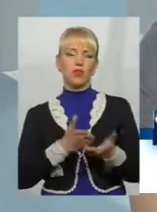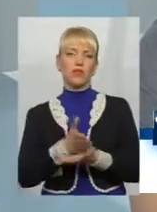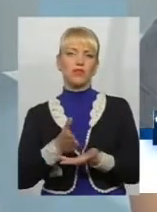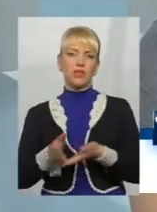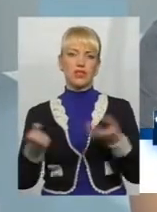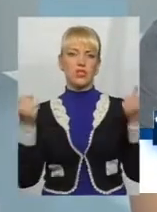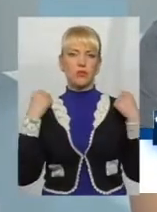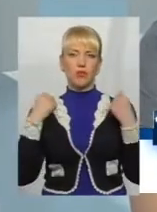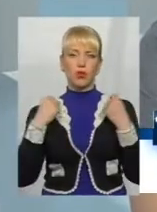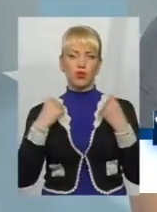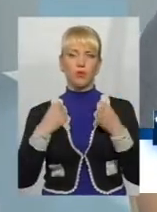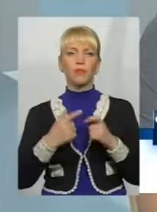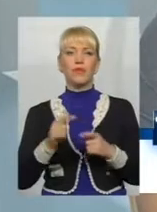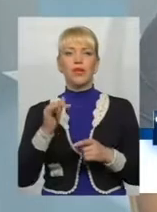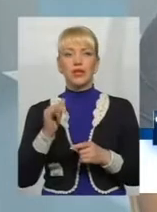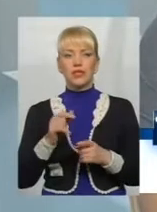спорту. Звичайно,